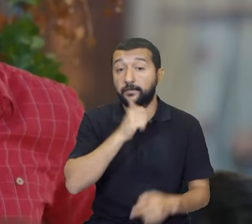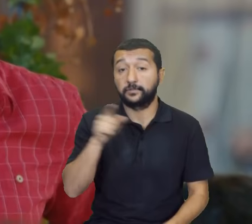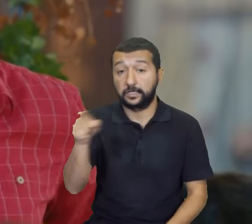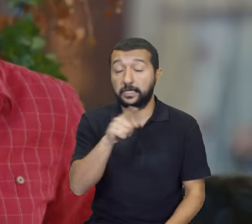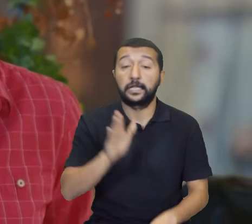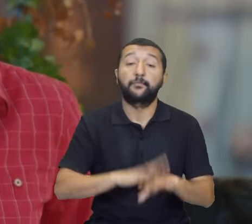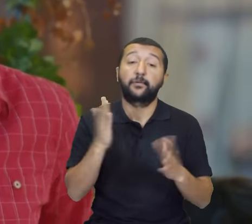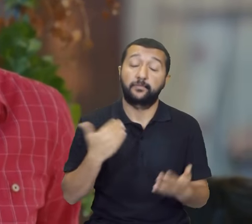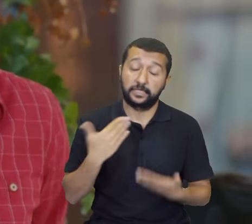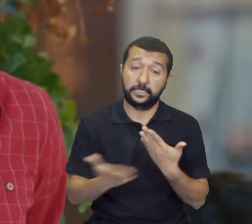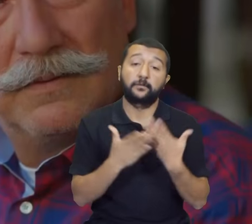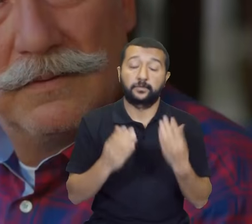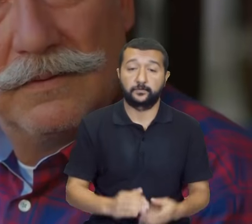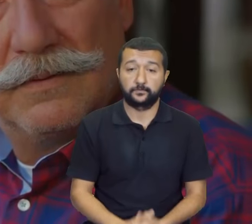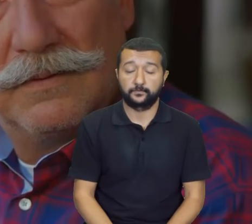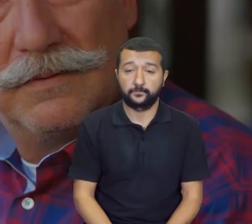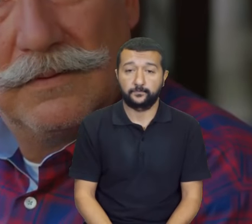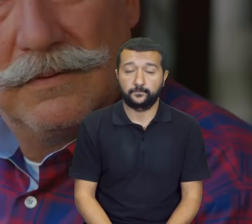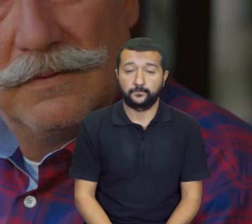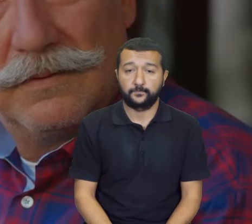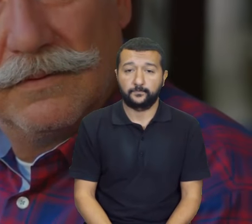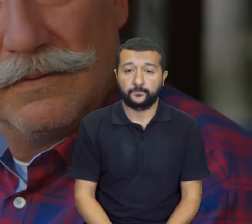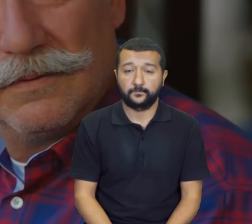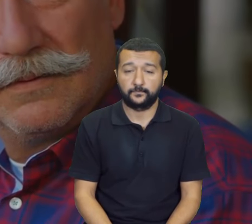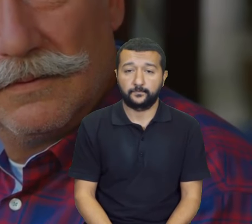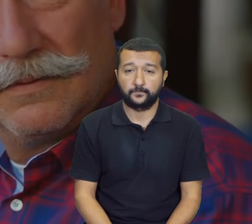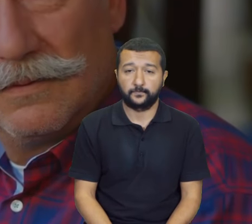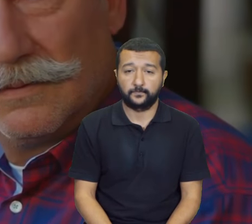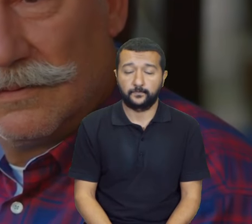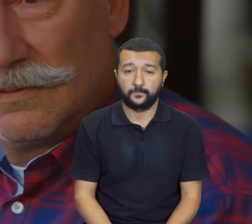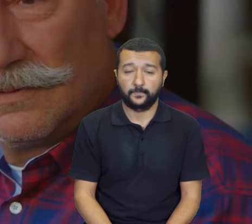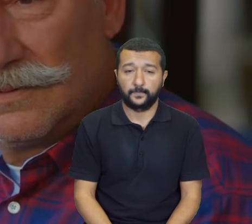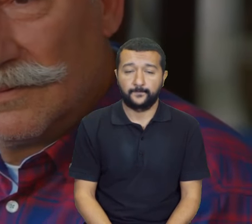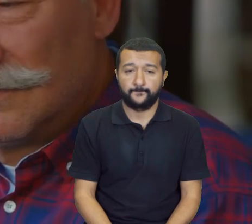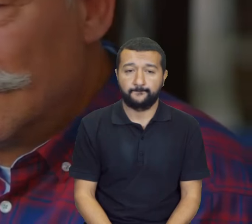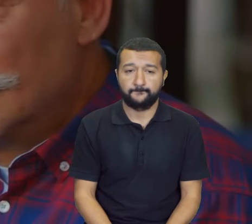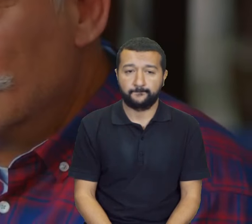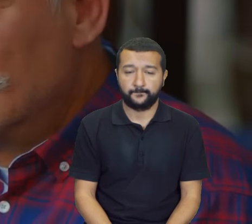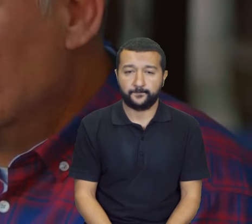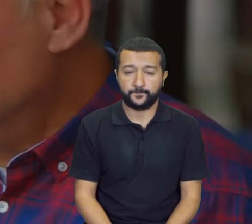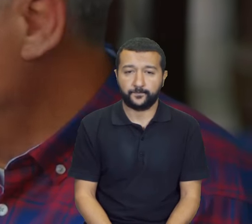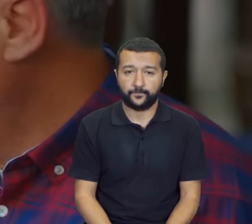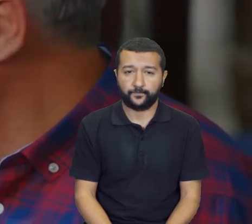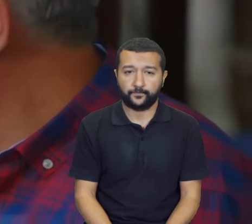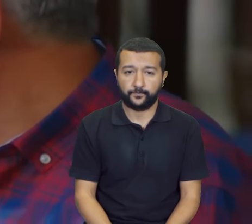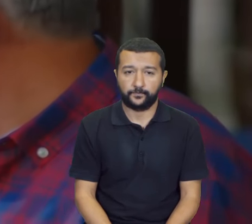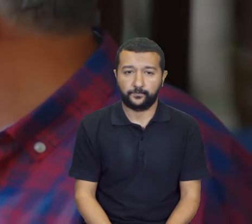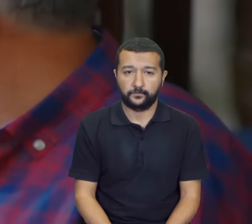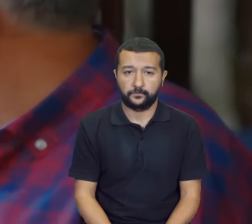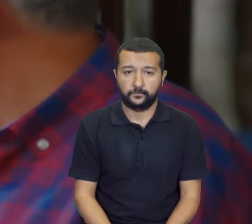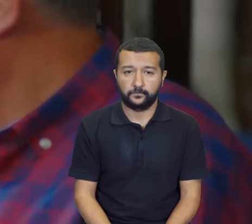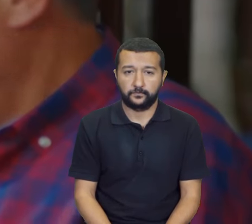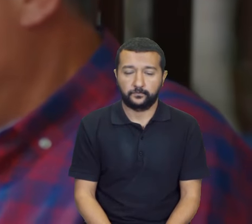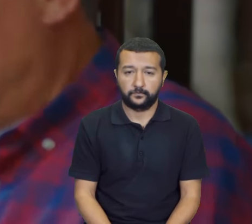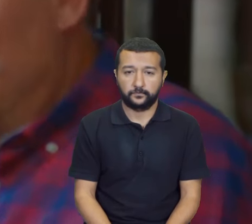Ayşen ablaya da yapamam bunu, ben de yardım ederdim. Münir de Adile de bir yandan duygulanıp bir yandan öfkeyle karışık